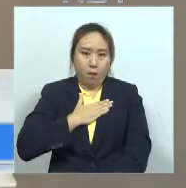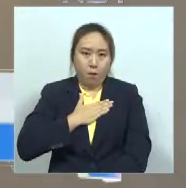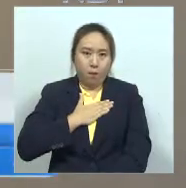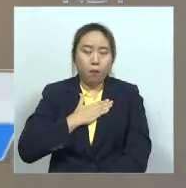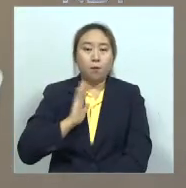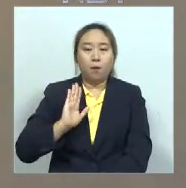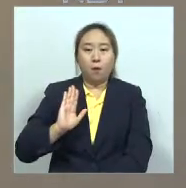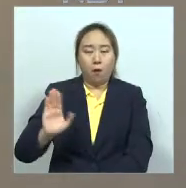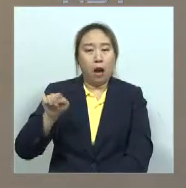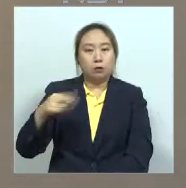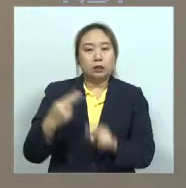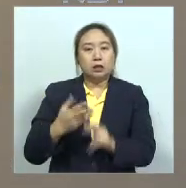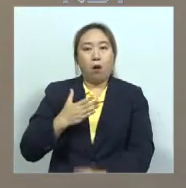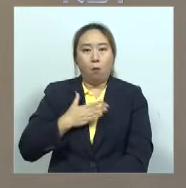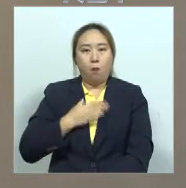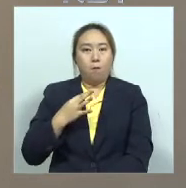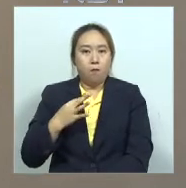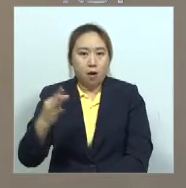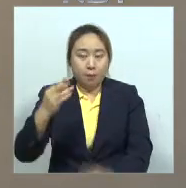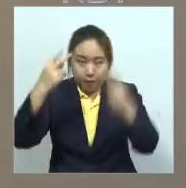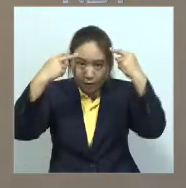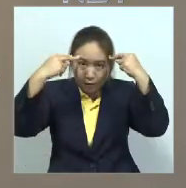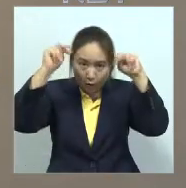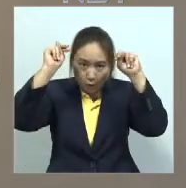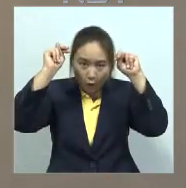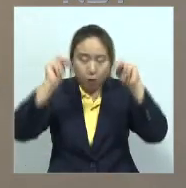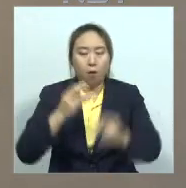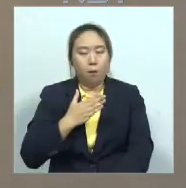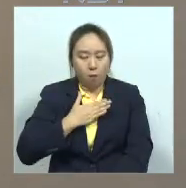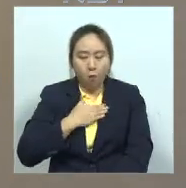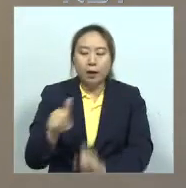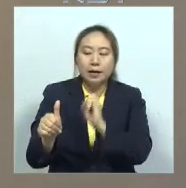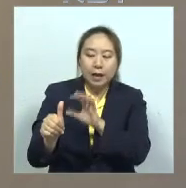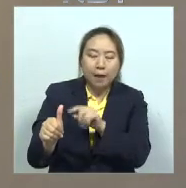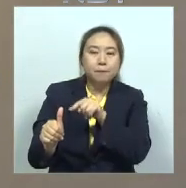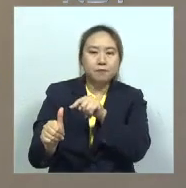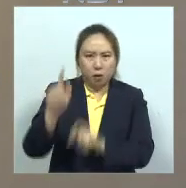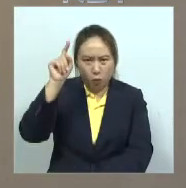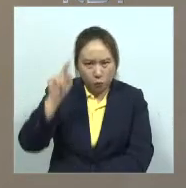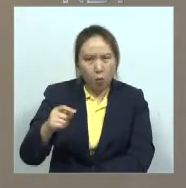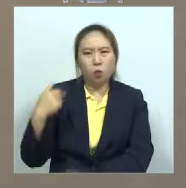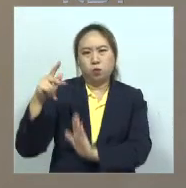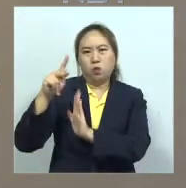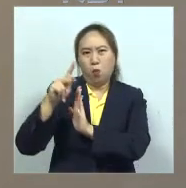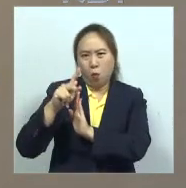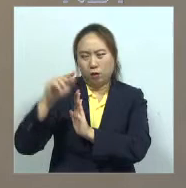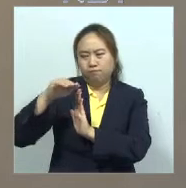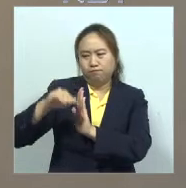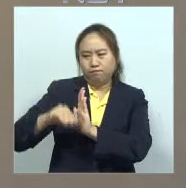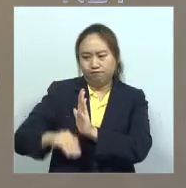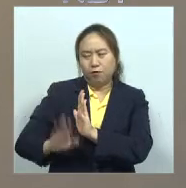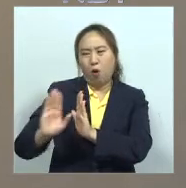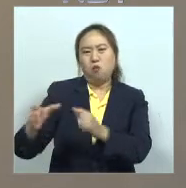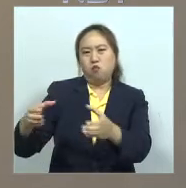ป็นผู้ที่เขาเสนอเลือกให้เป็นนายกรัฐมนตรีผมก็ให้แนวทางไปว่าควรจะต้องหากฎระเบียบอะไรต่างภายในพรรคให้มันเรียบร้อยน